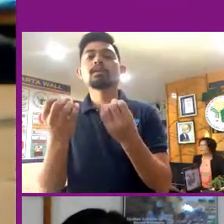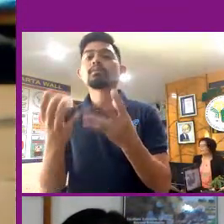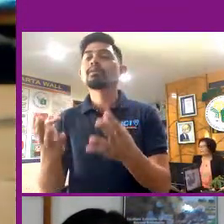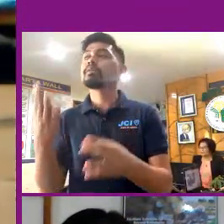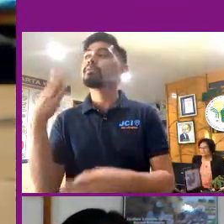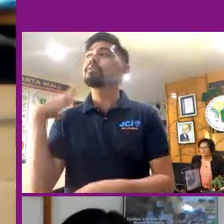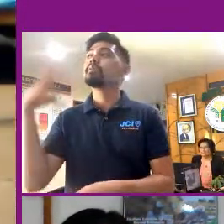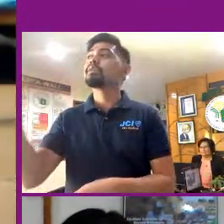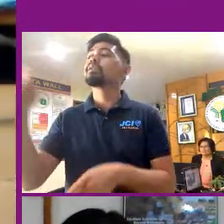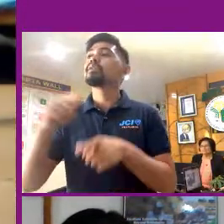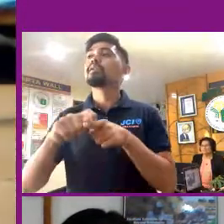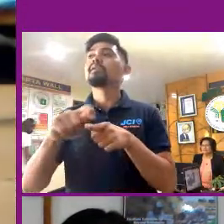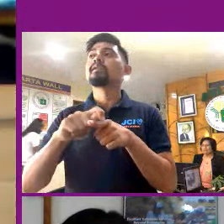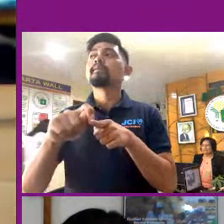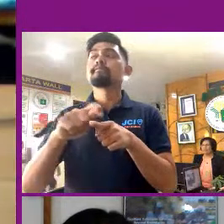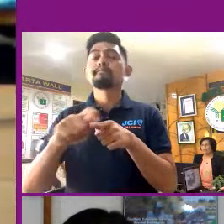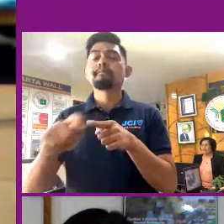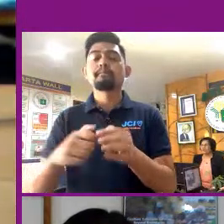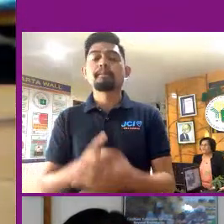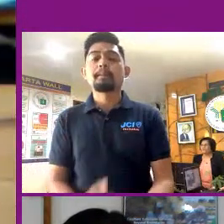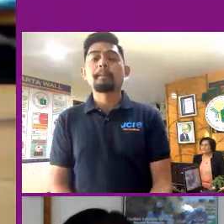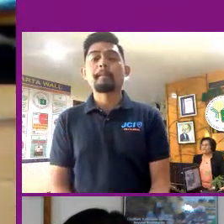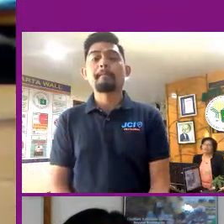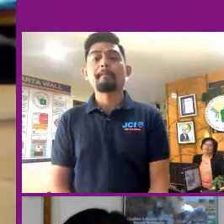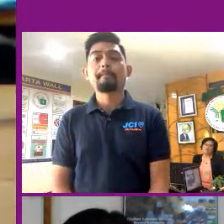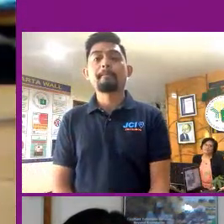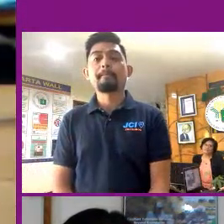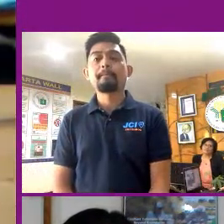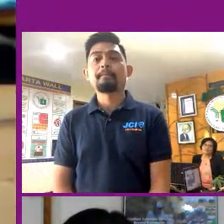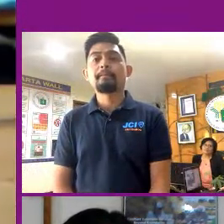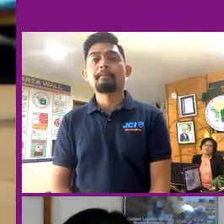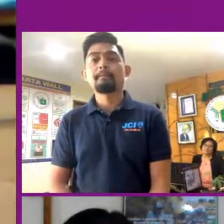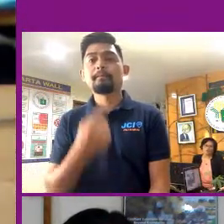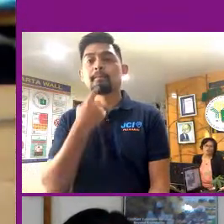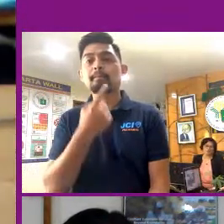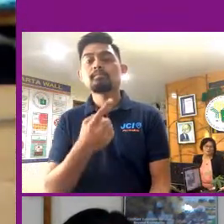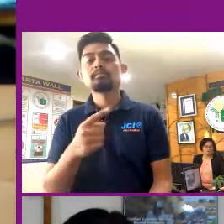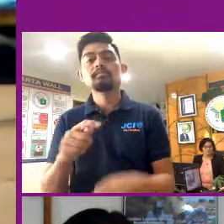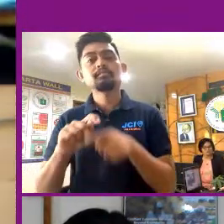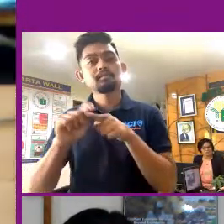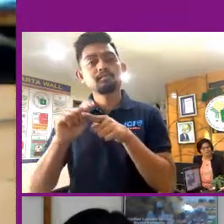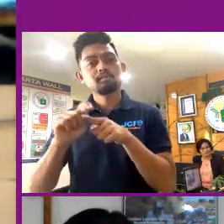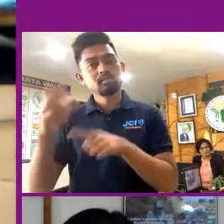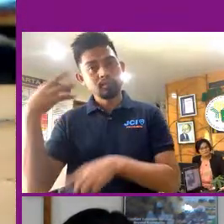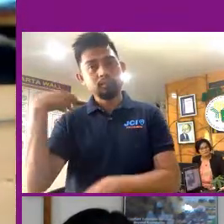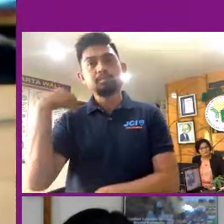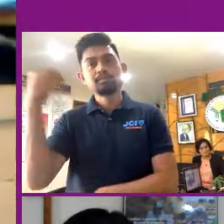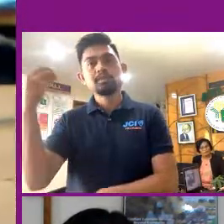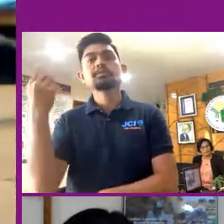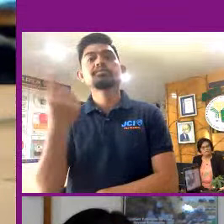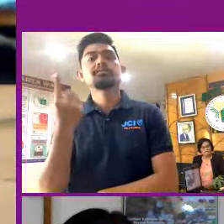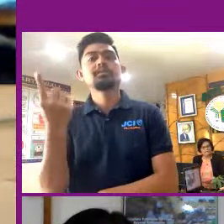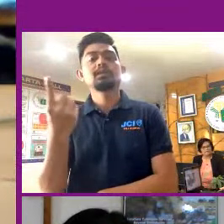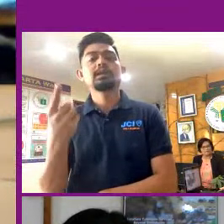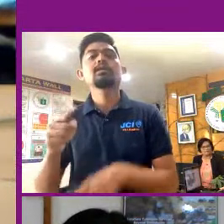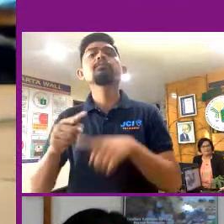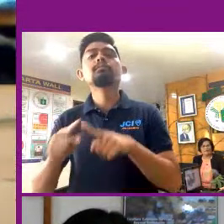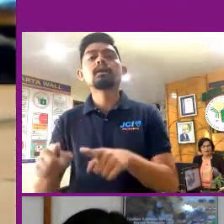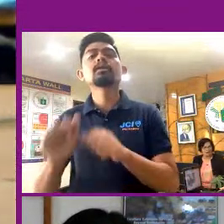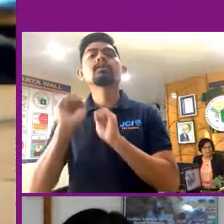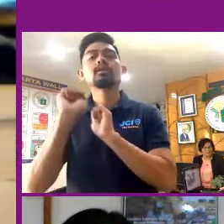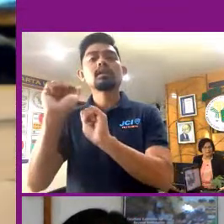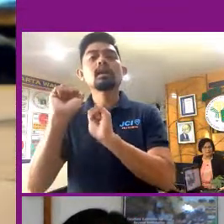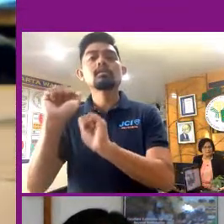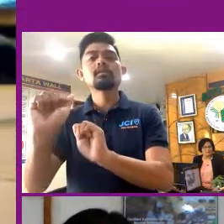na barangay. Mga barangays. Usually, ang nag-train lang yung mga officials. We advise them